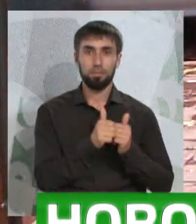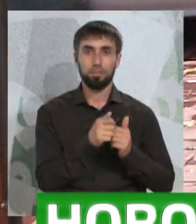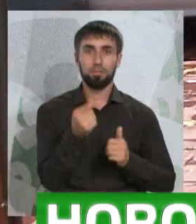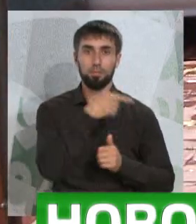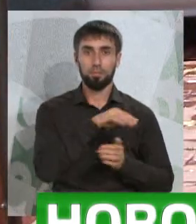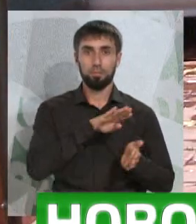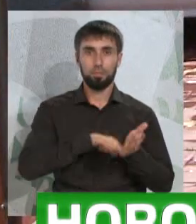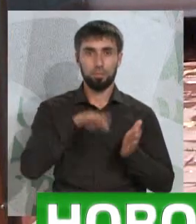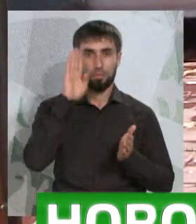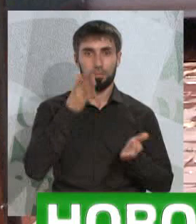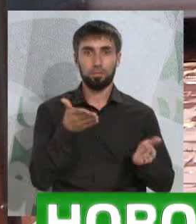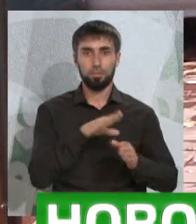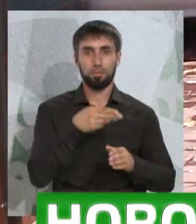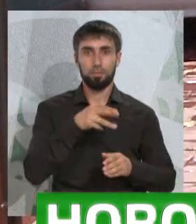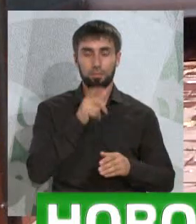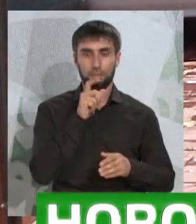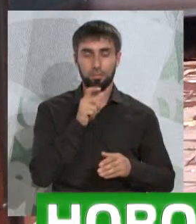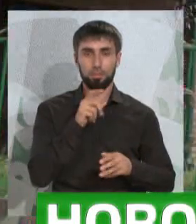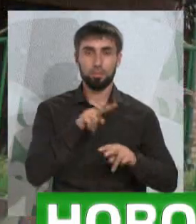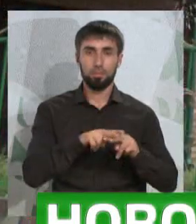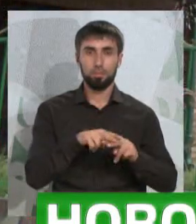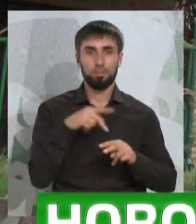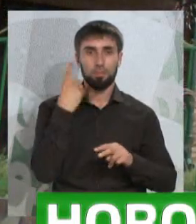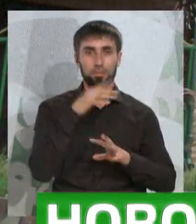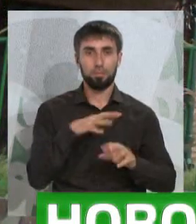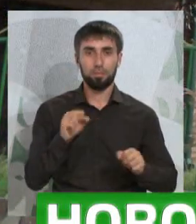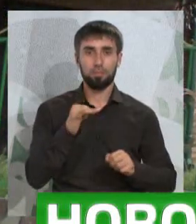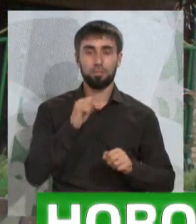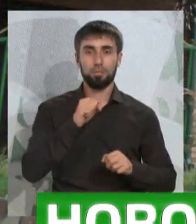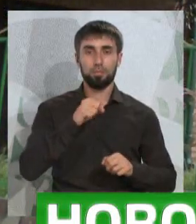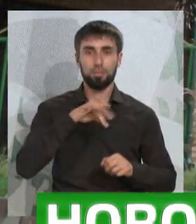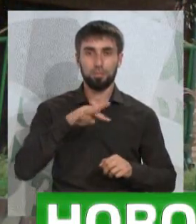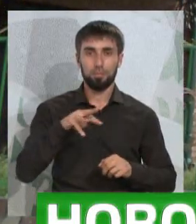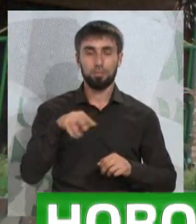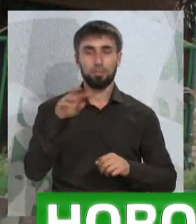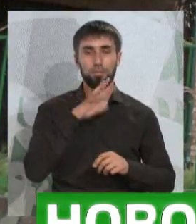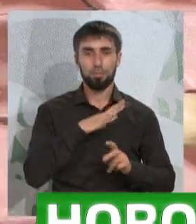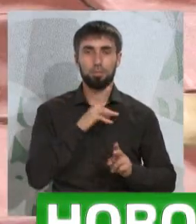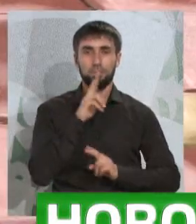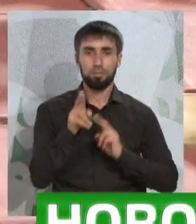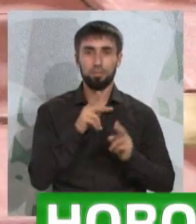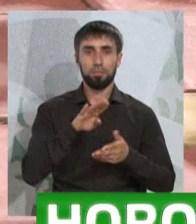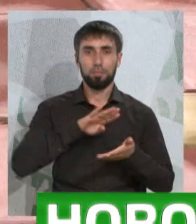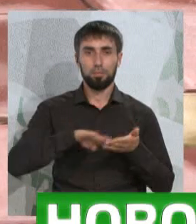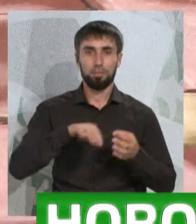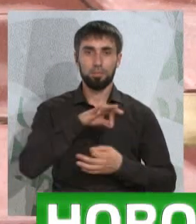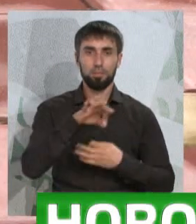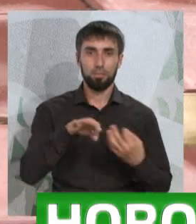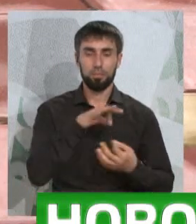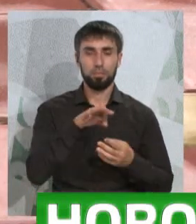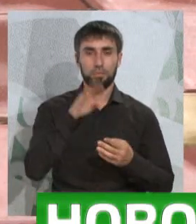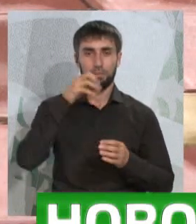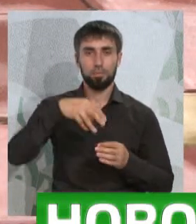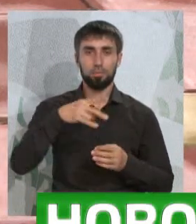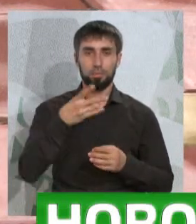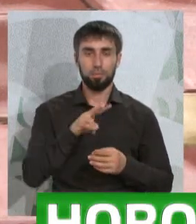без воды даже для питья. Местные власти, старейшины и богословы не перестают призывать прекратить бесполезное расходование и